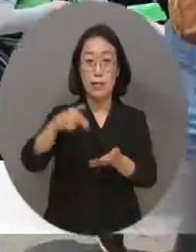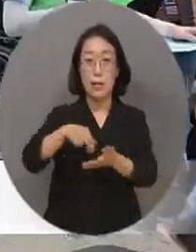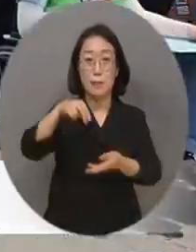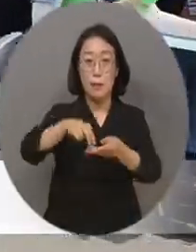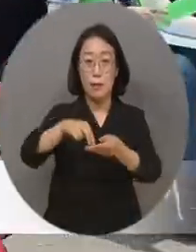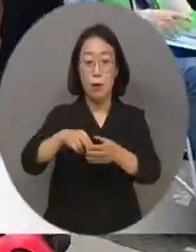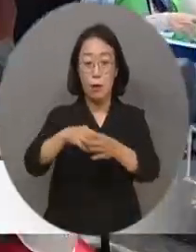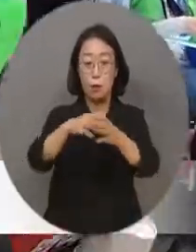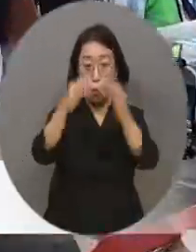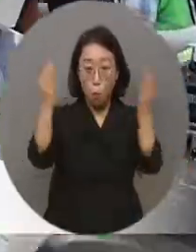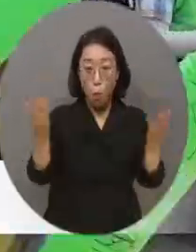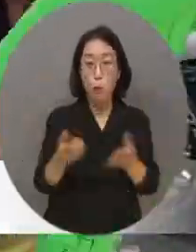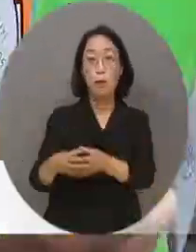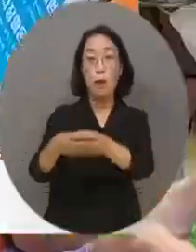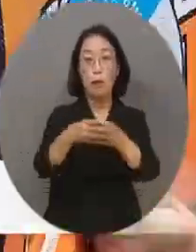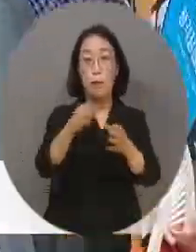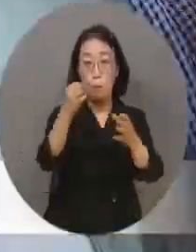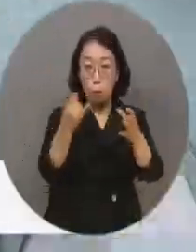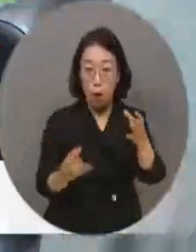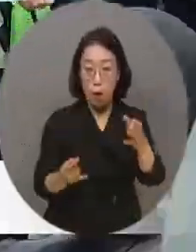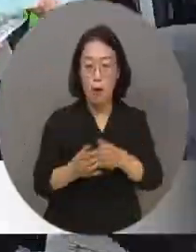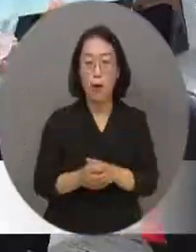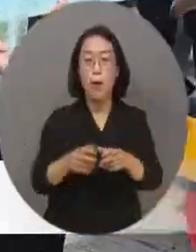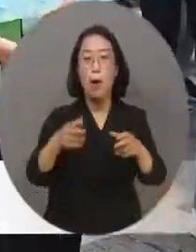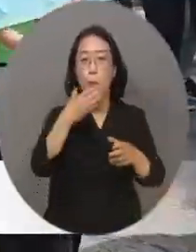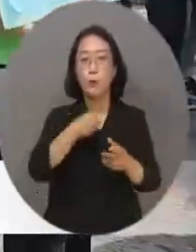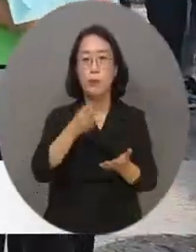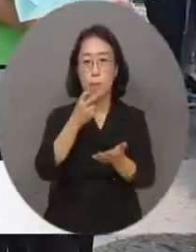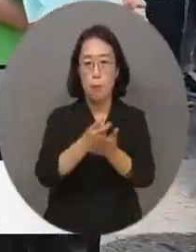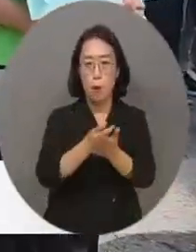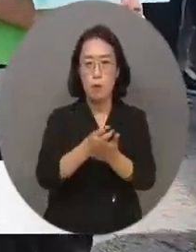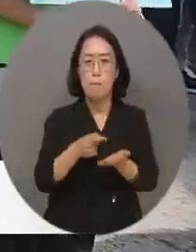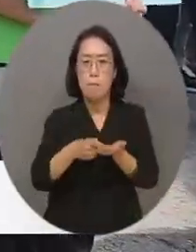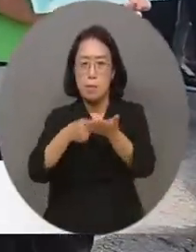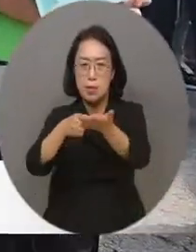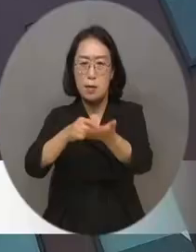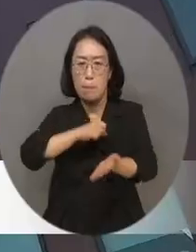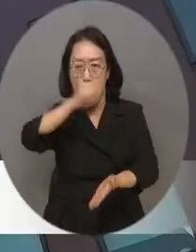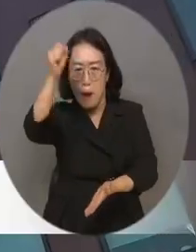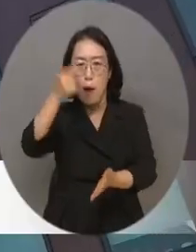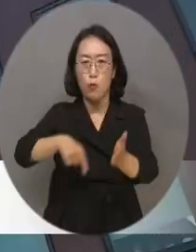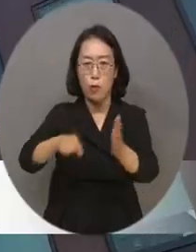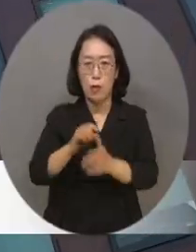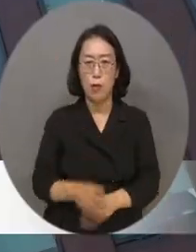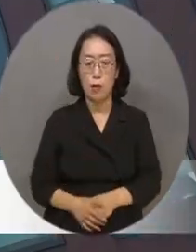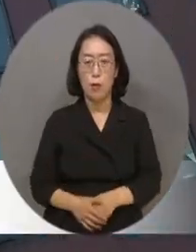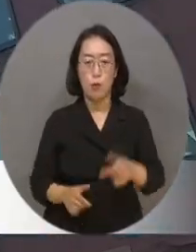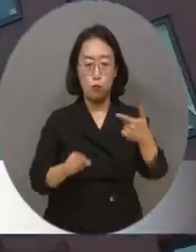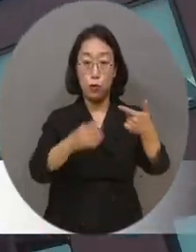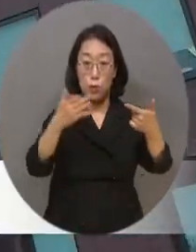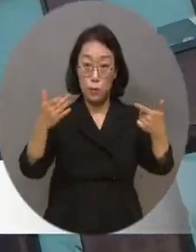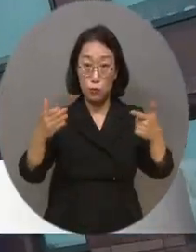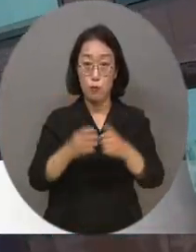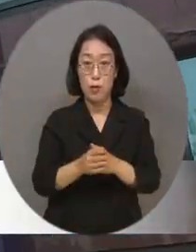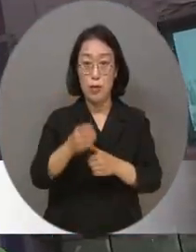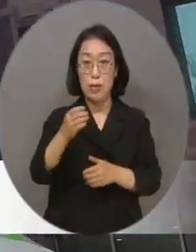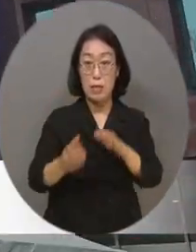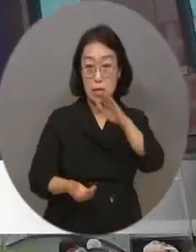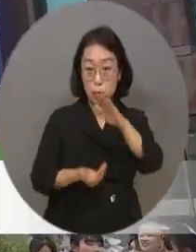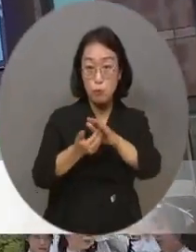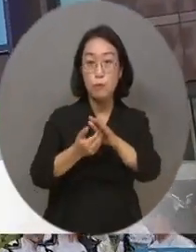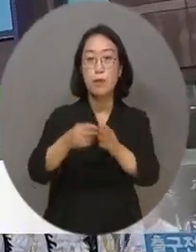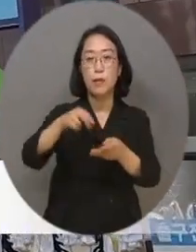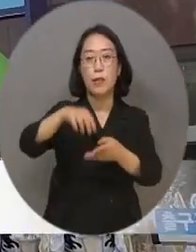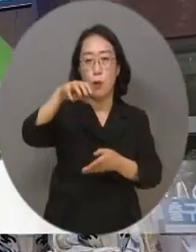한국장애인자립생활센터 총연합회가 장애인복지법 개정안의 본회의 통과를 촉구하기 위해 지난 19일 여의도 이룸센터 앞에